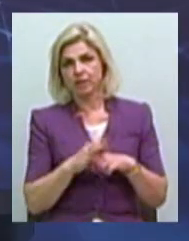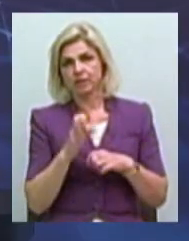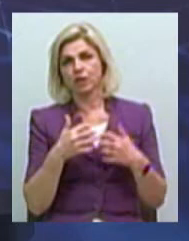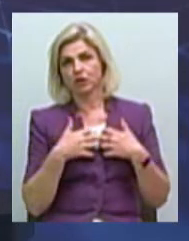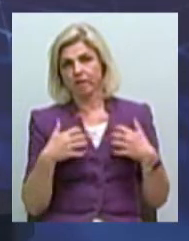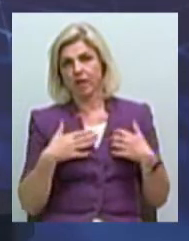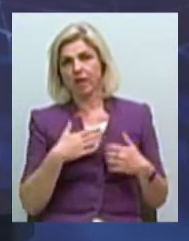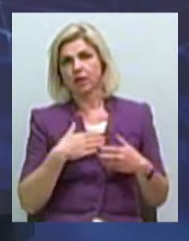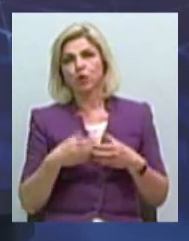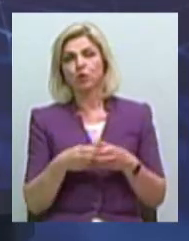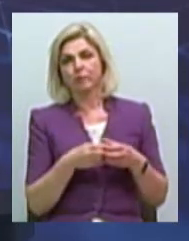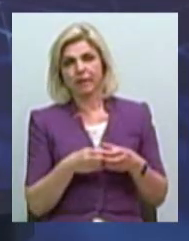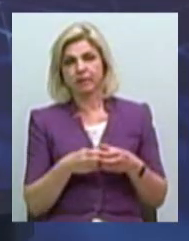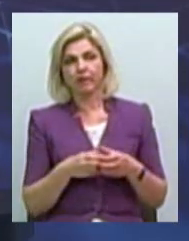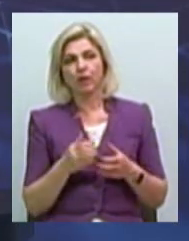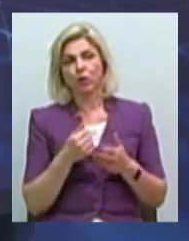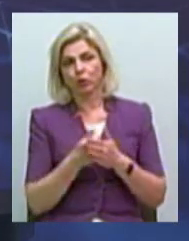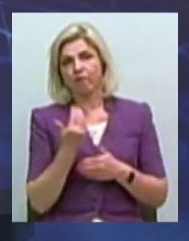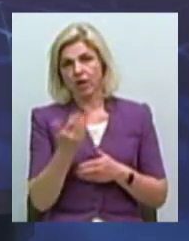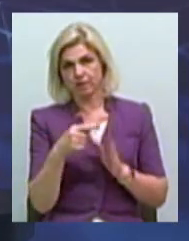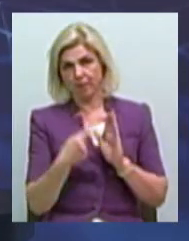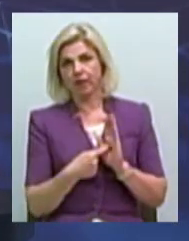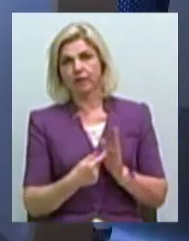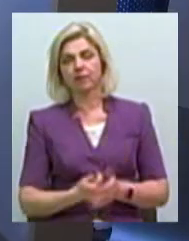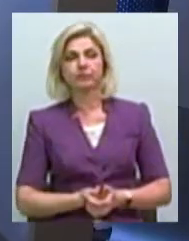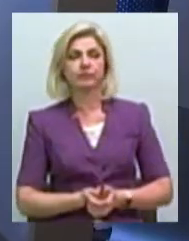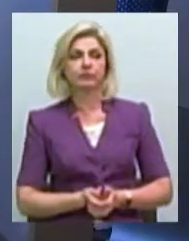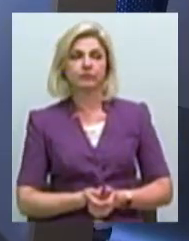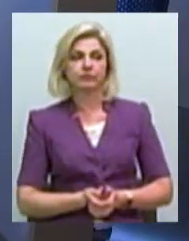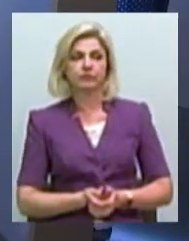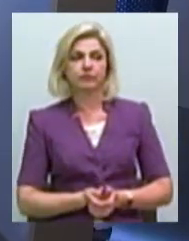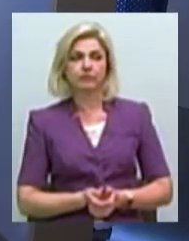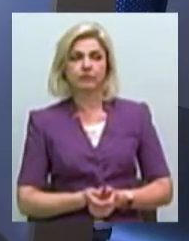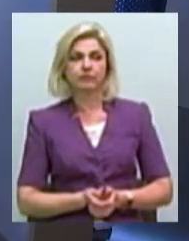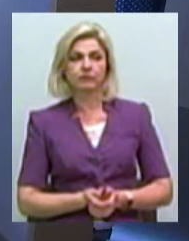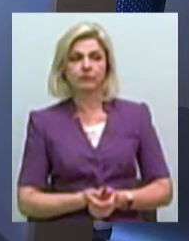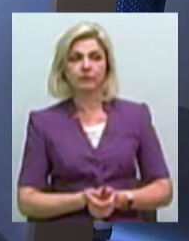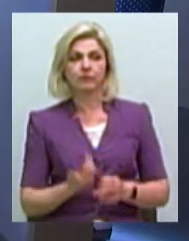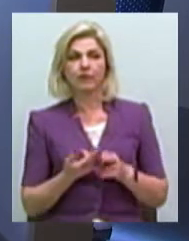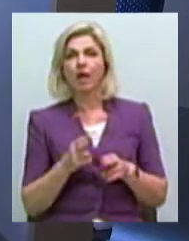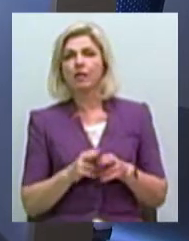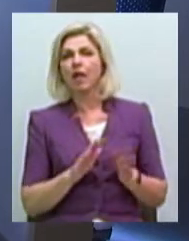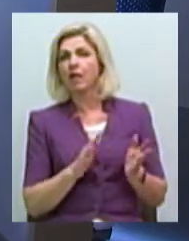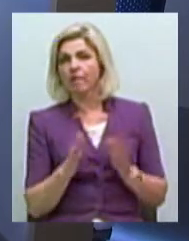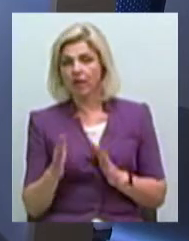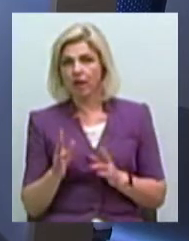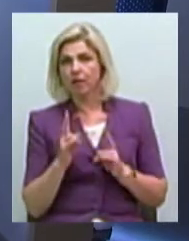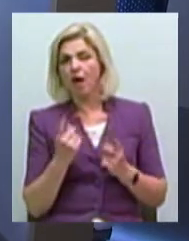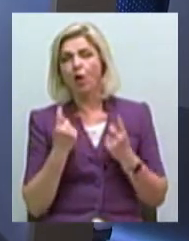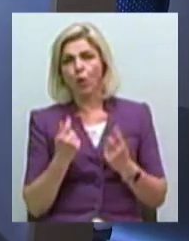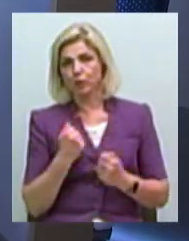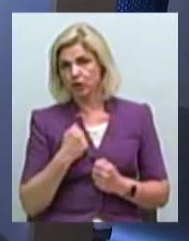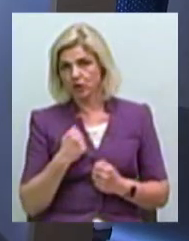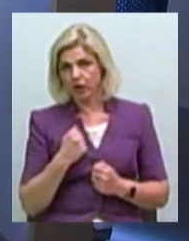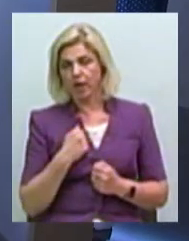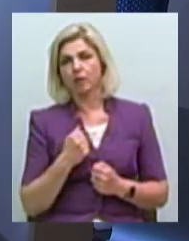нашому суспільстві? Олена, мабуть, до вас питання. На самом деле, это явление не новое, к огромному сожалению. Эти